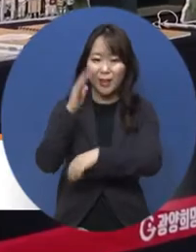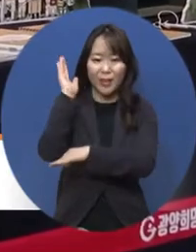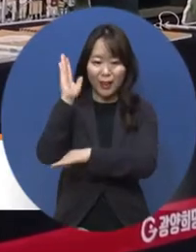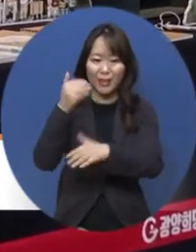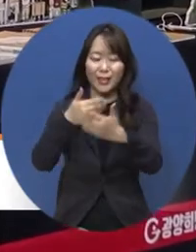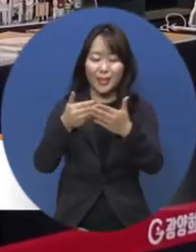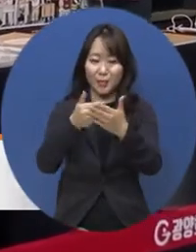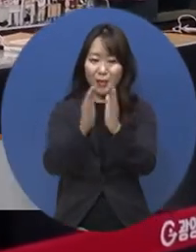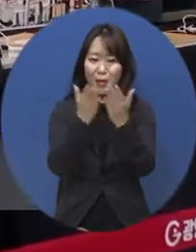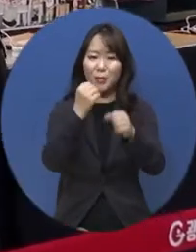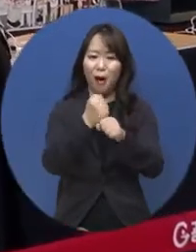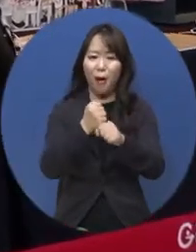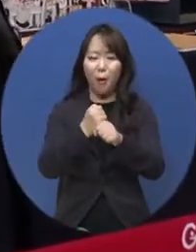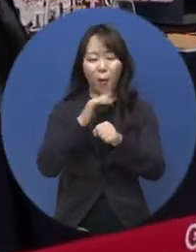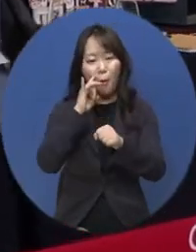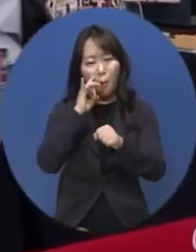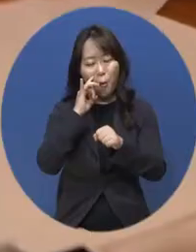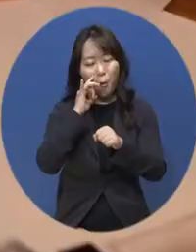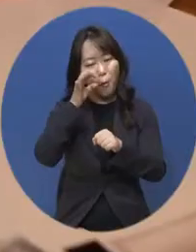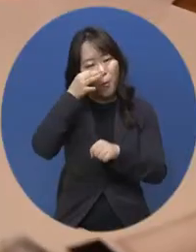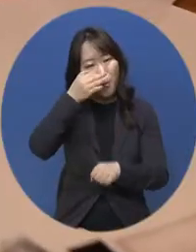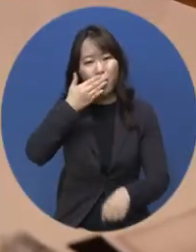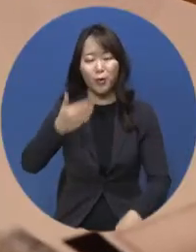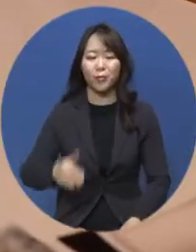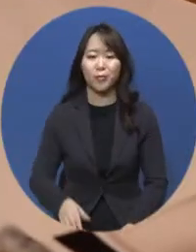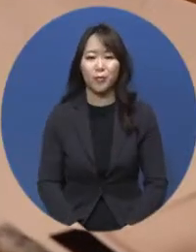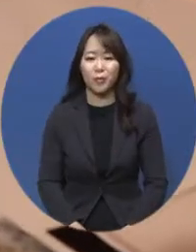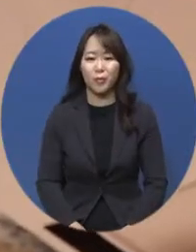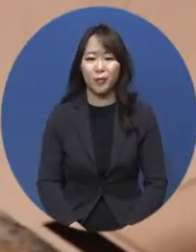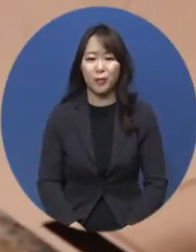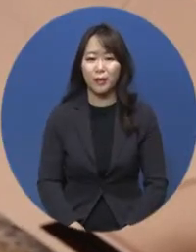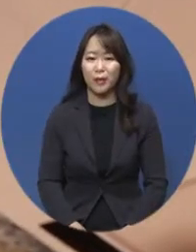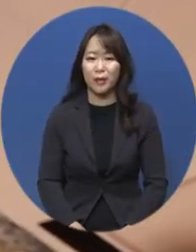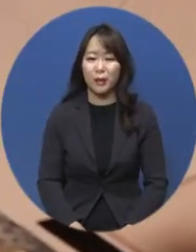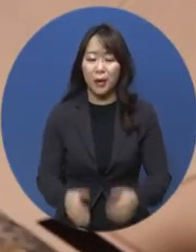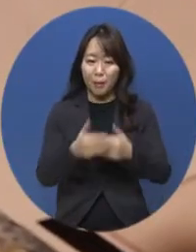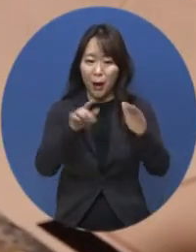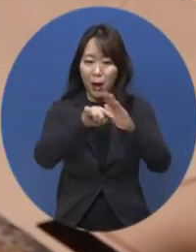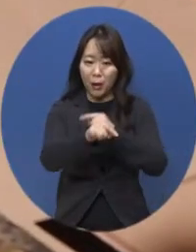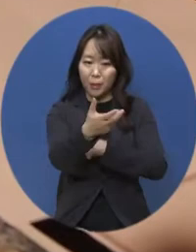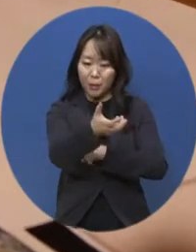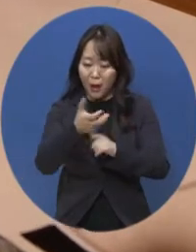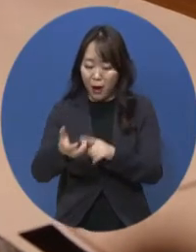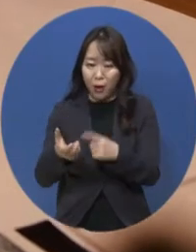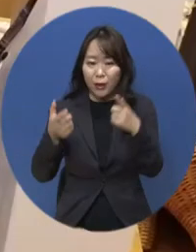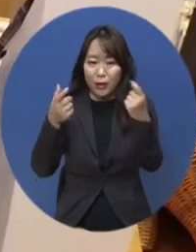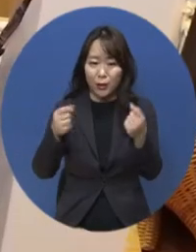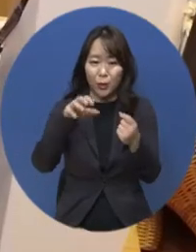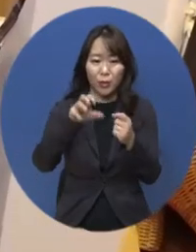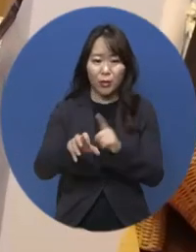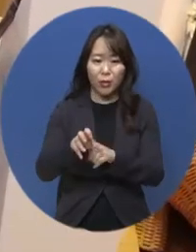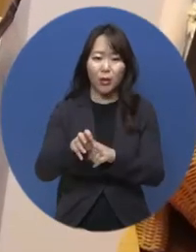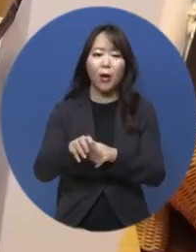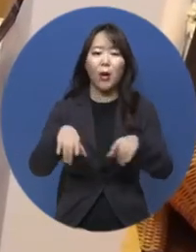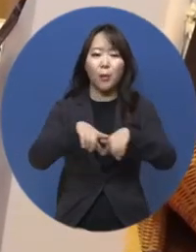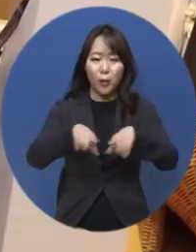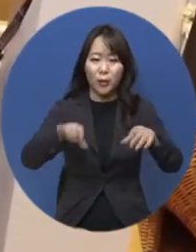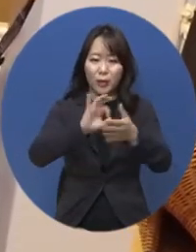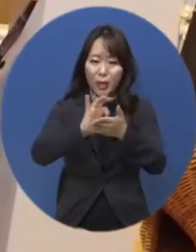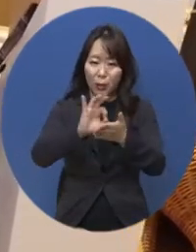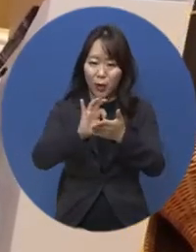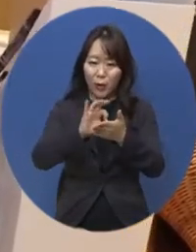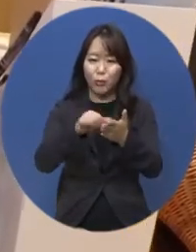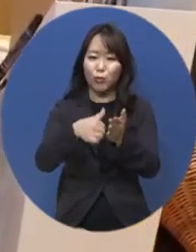그림책으로 만들어 흥미롭습니다. 정 작가의 작업실을 재현한 공간에서는 작가가 평소